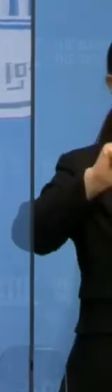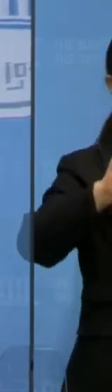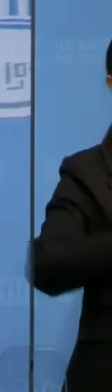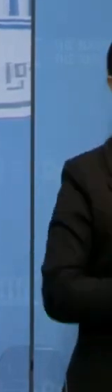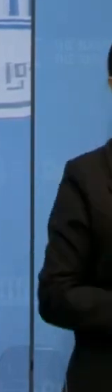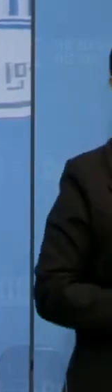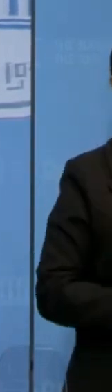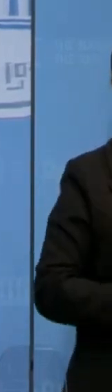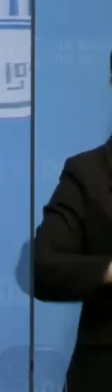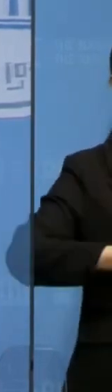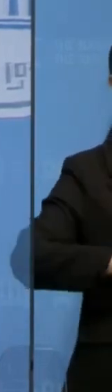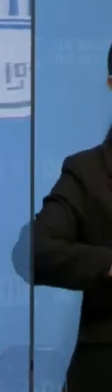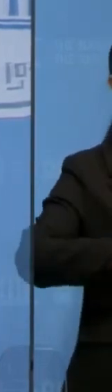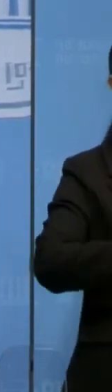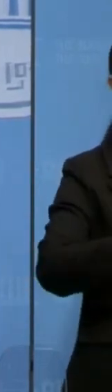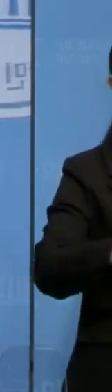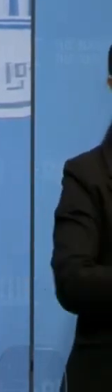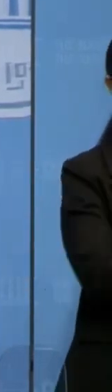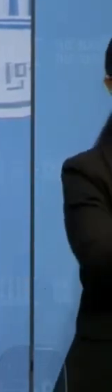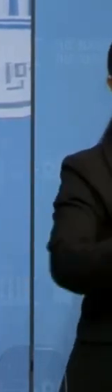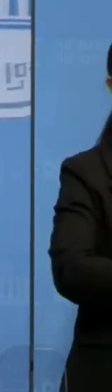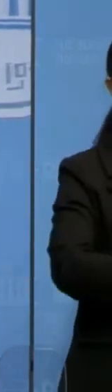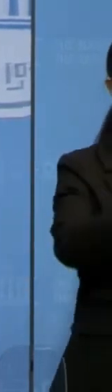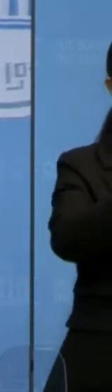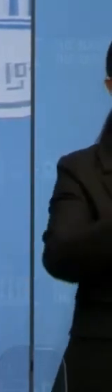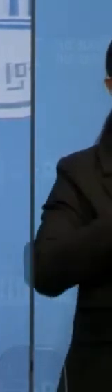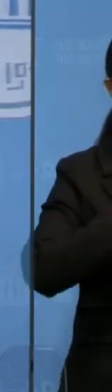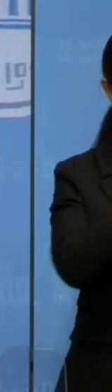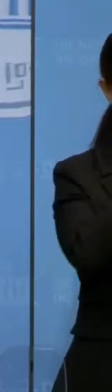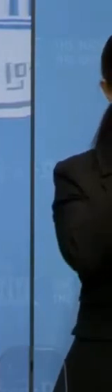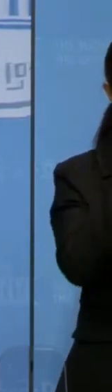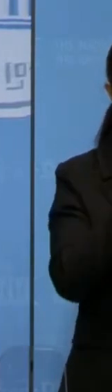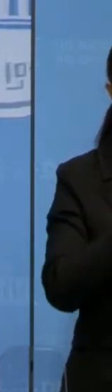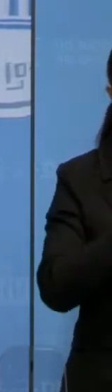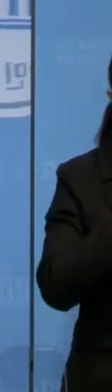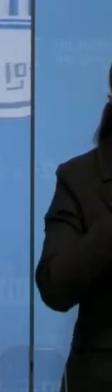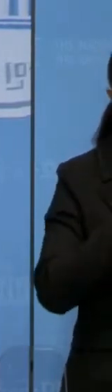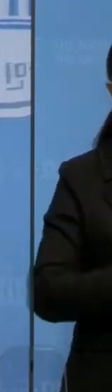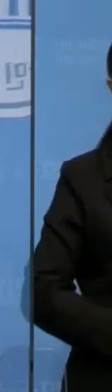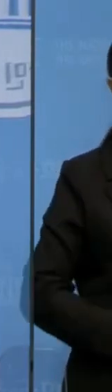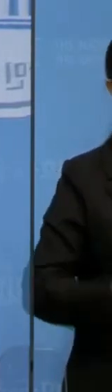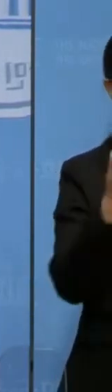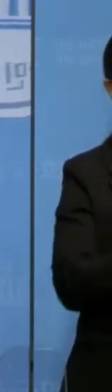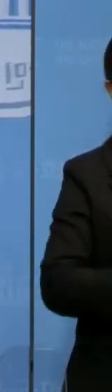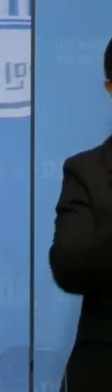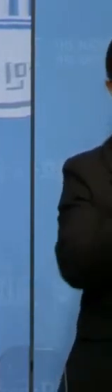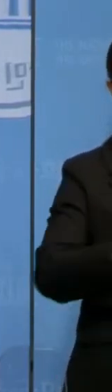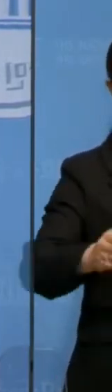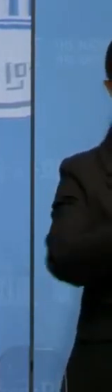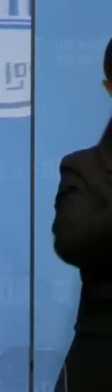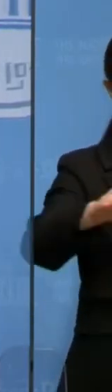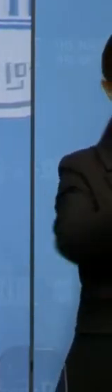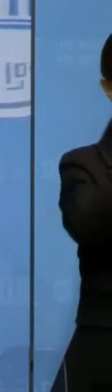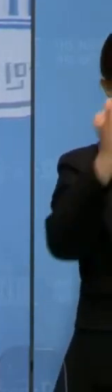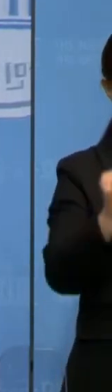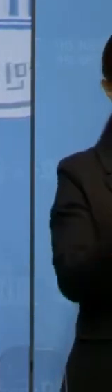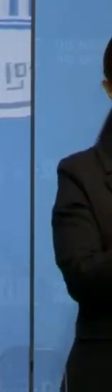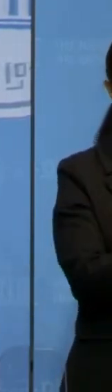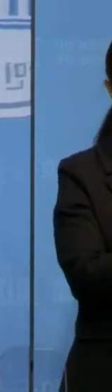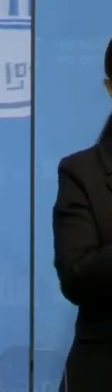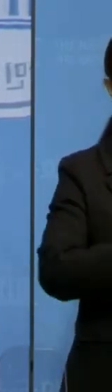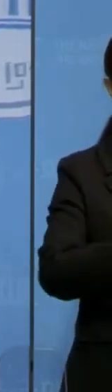존경하는 국민 여러분 부족했습니다 공정 사회를 향한 열망을